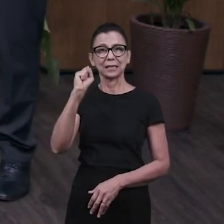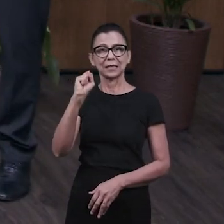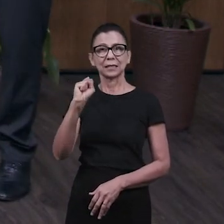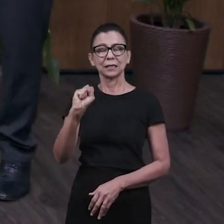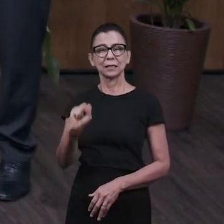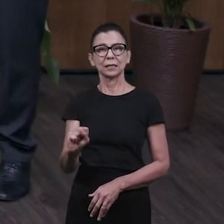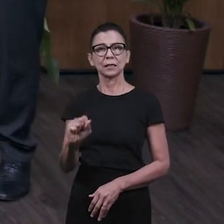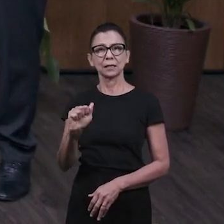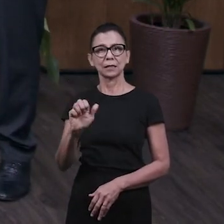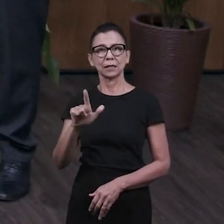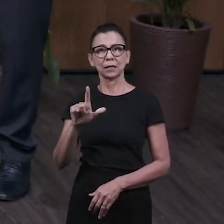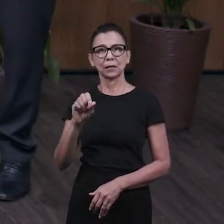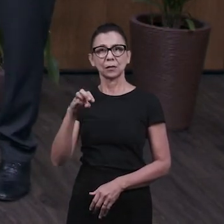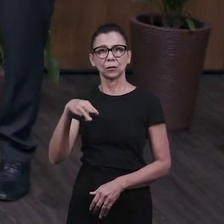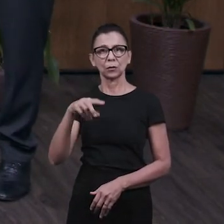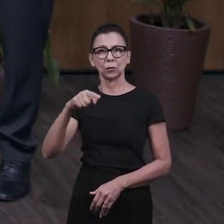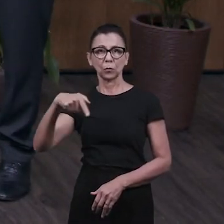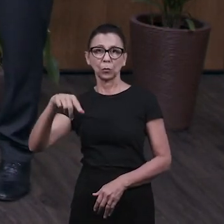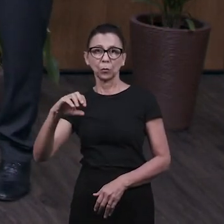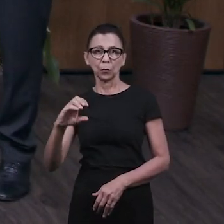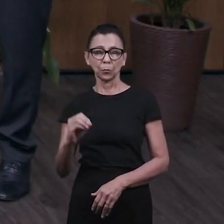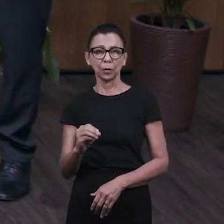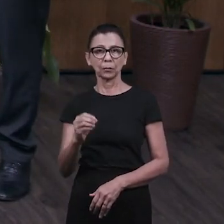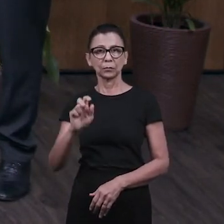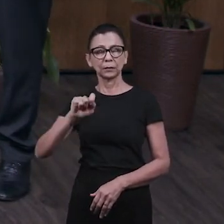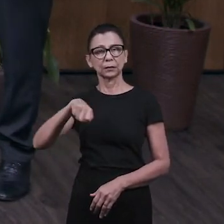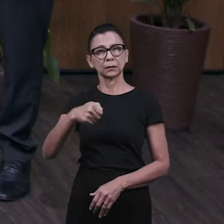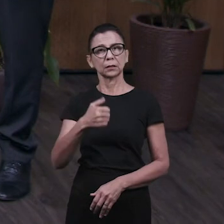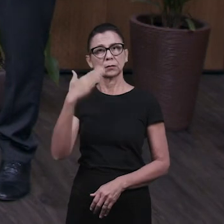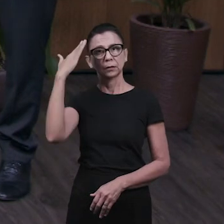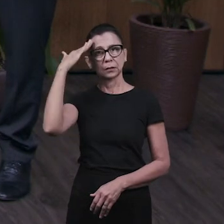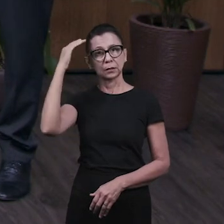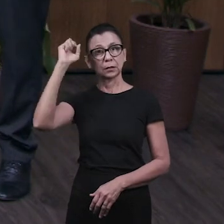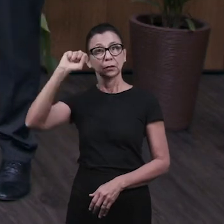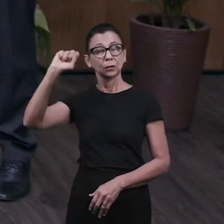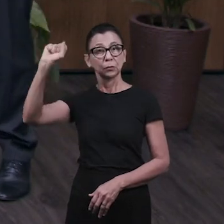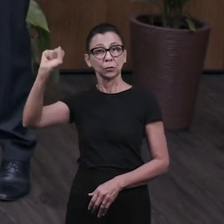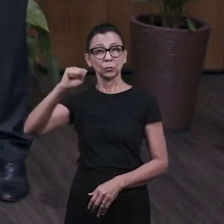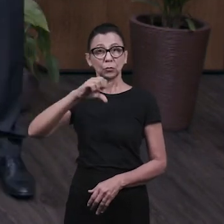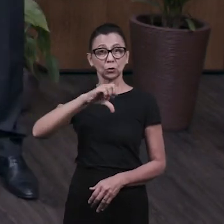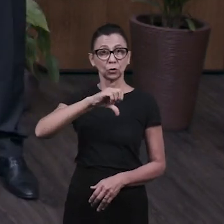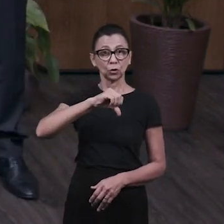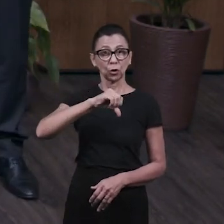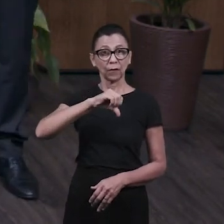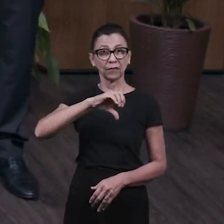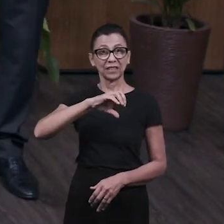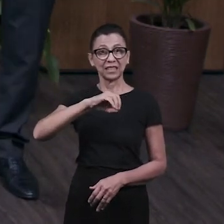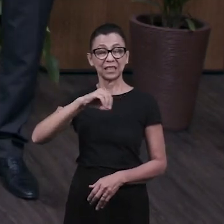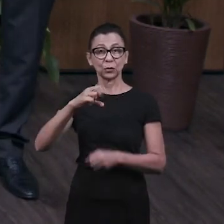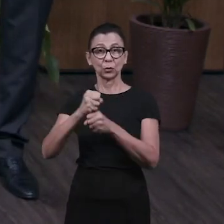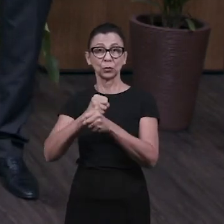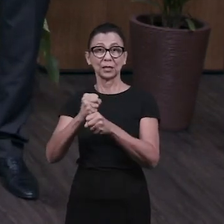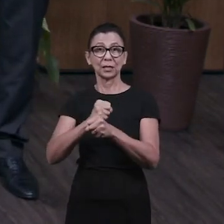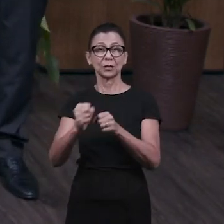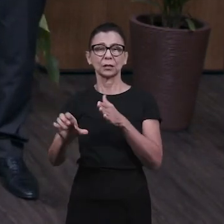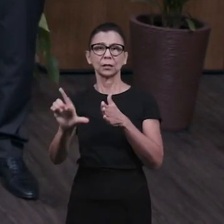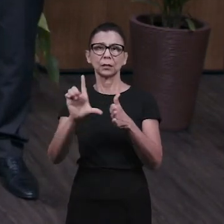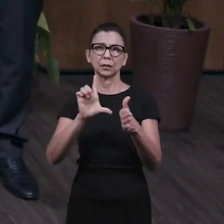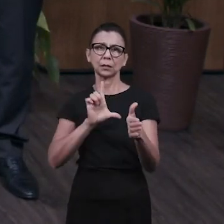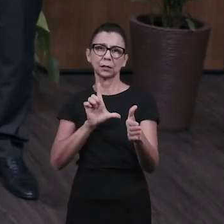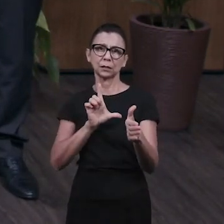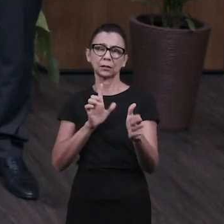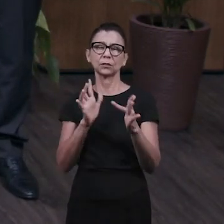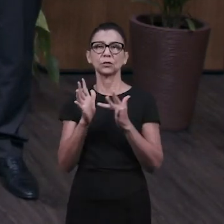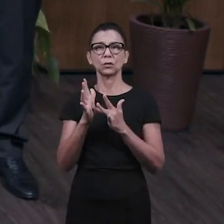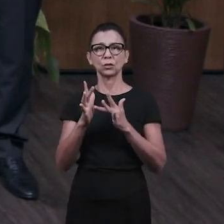environ 900 ans avant Jésus. Et c'était prophétisé déjà. Voyez que Salomon prophétise